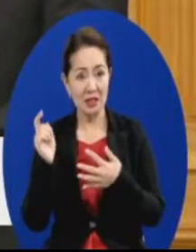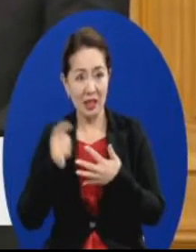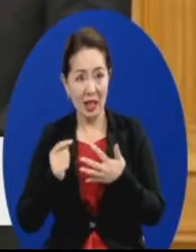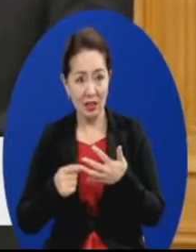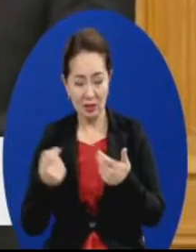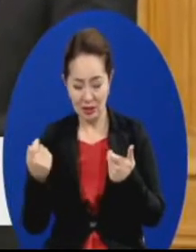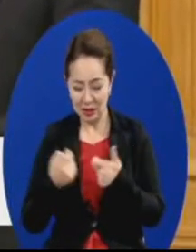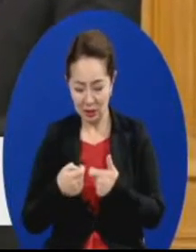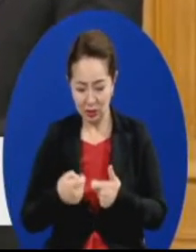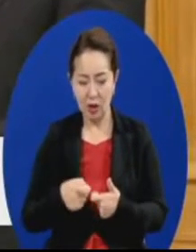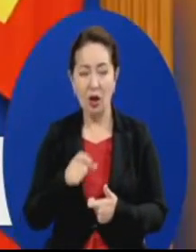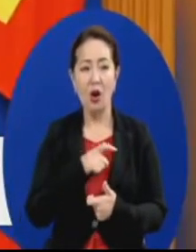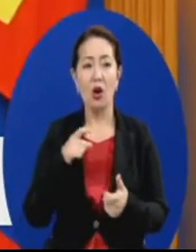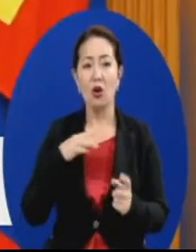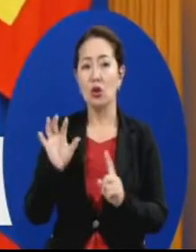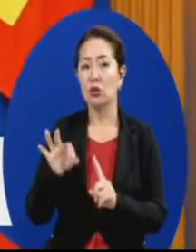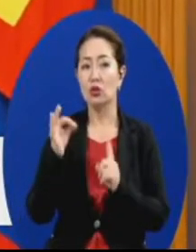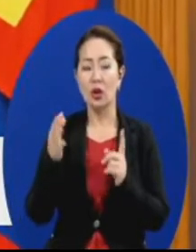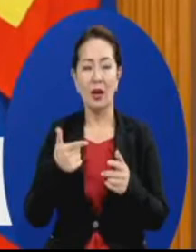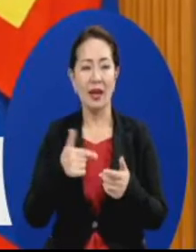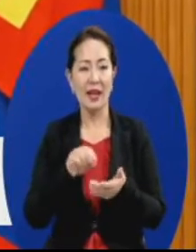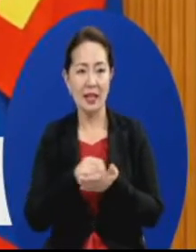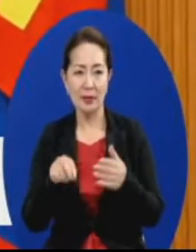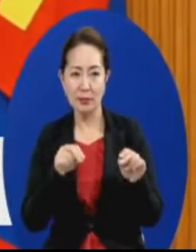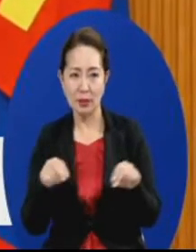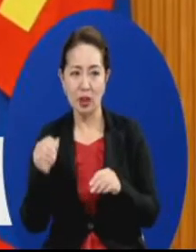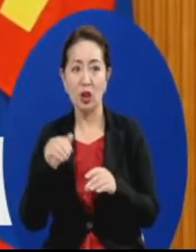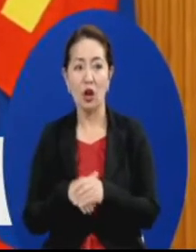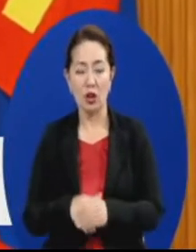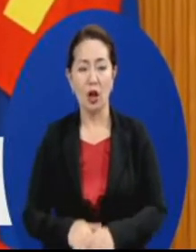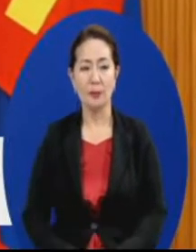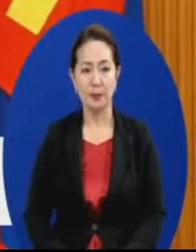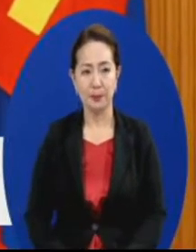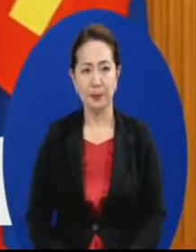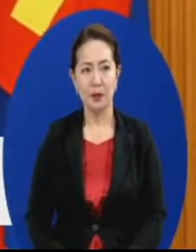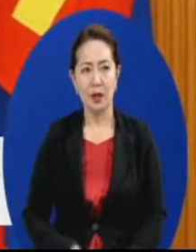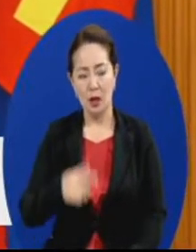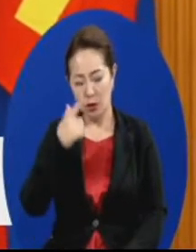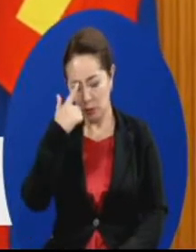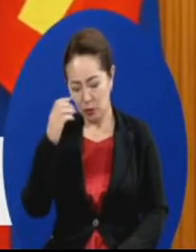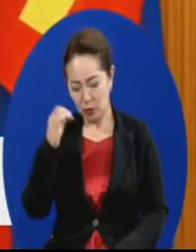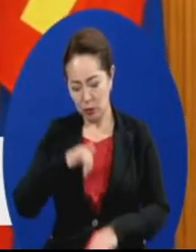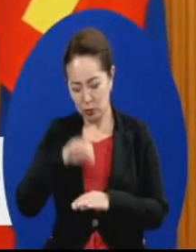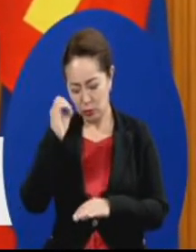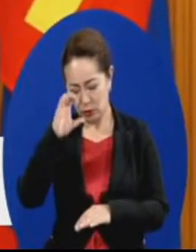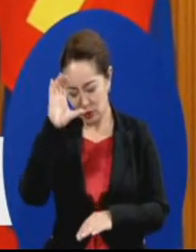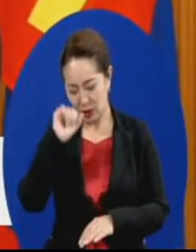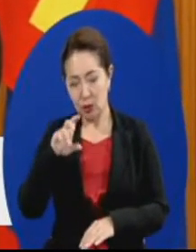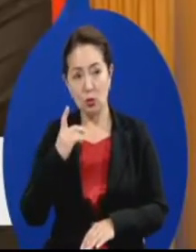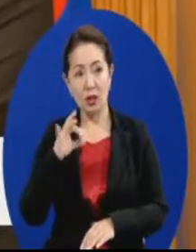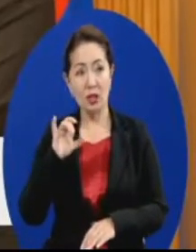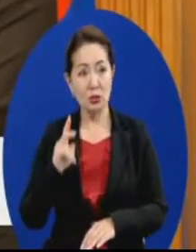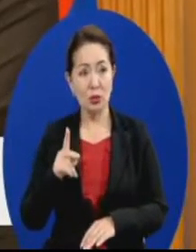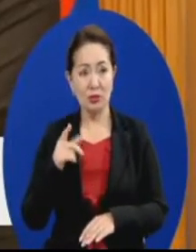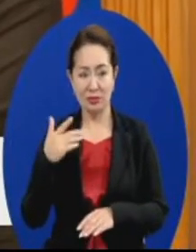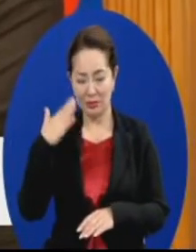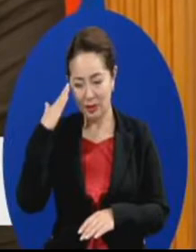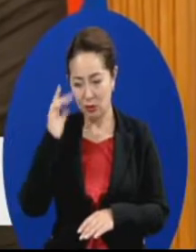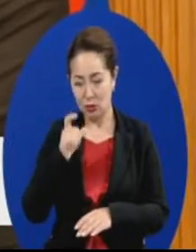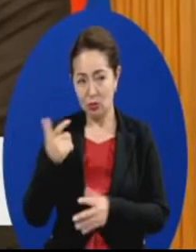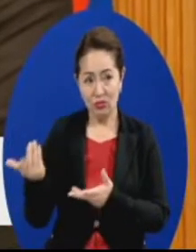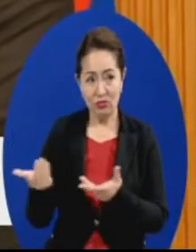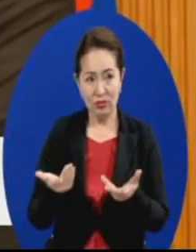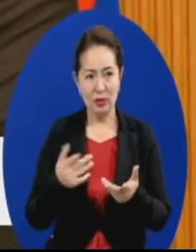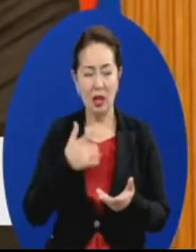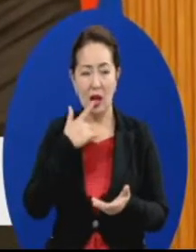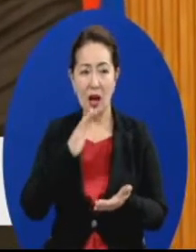холбоотой шаардлагуудад нийцүүлэн өөрөө сонгож гэрээлэн орох юм байна. Монгол улсын ерөнхийлөгчөд хүрсэн батламж гардсан дайчдад